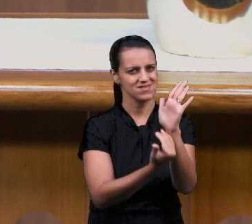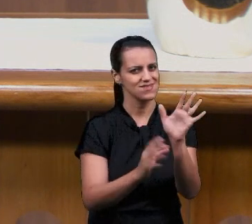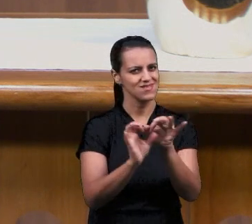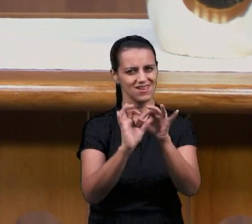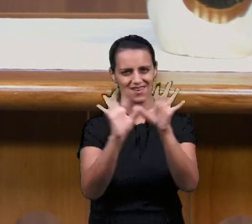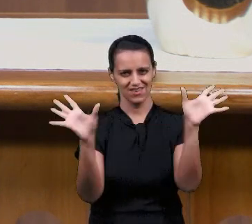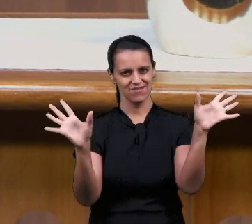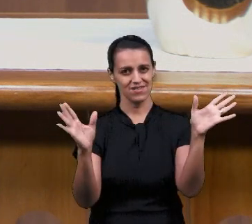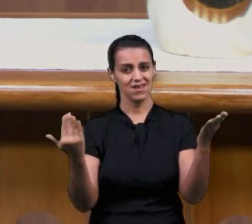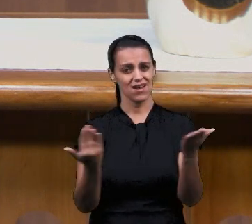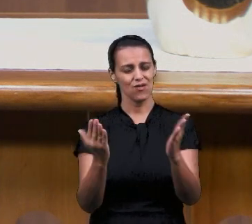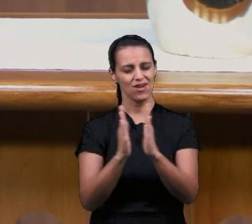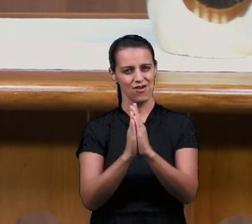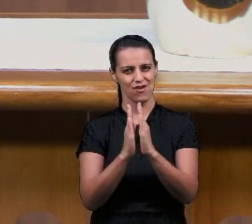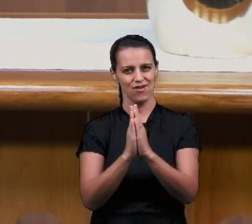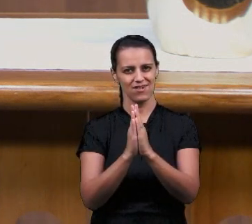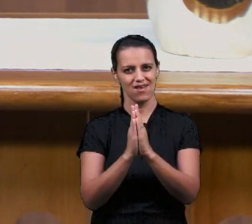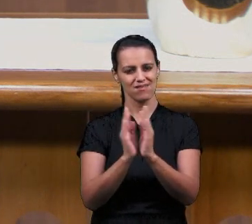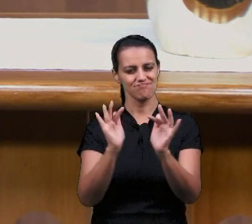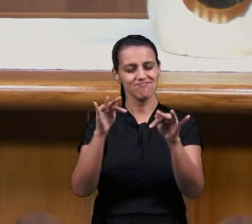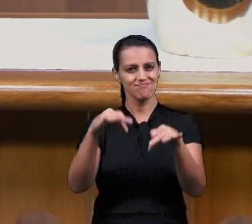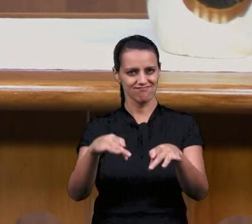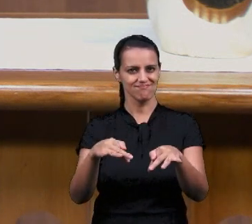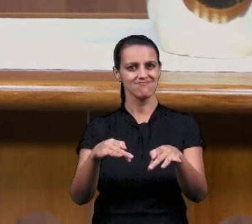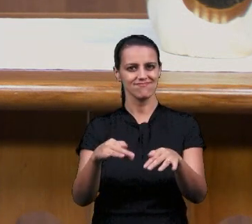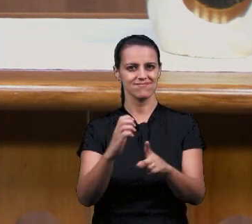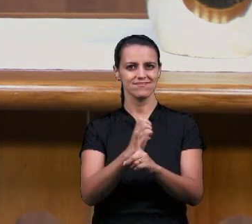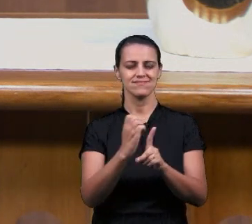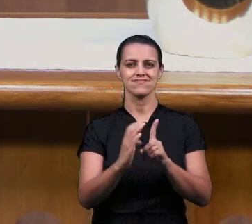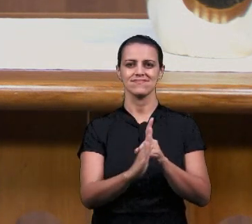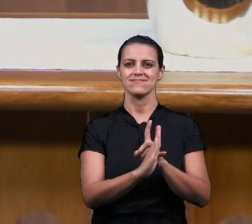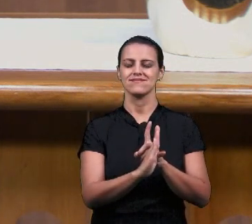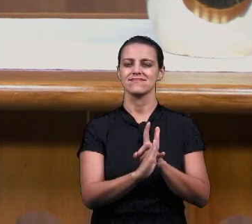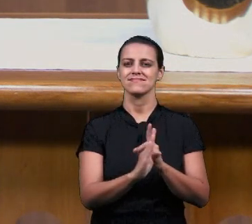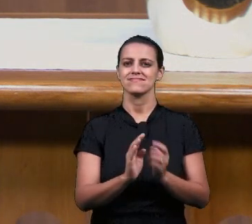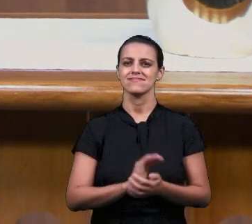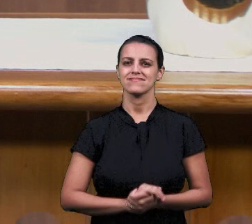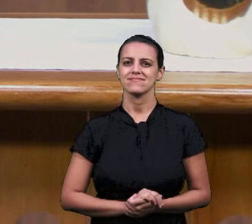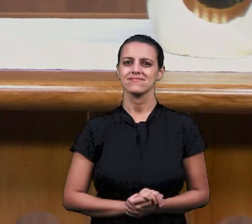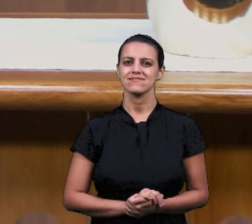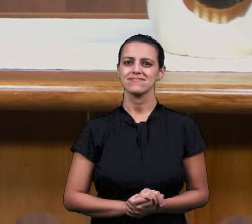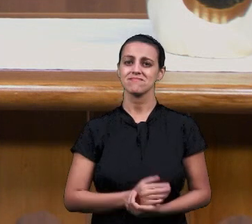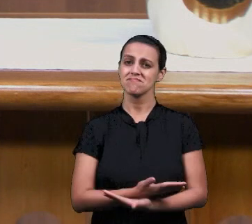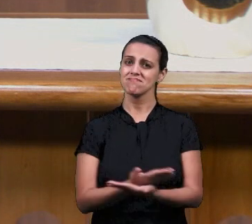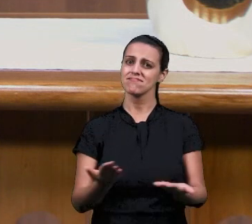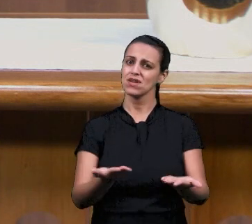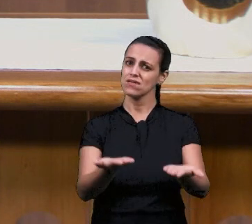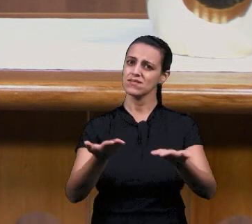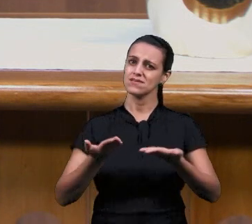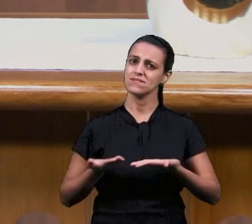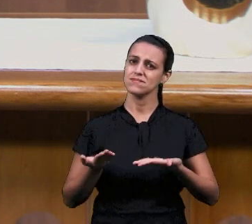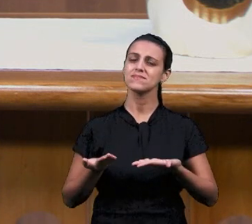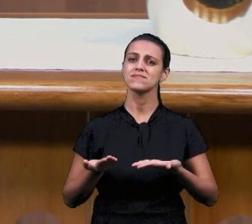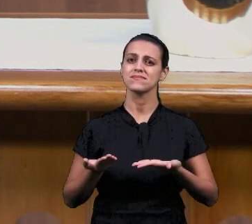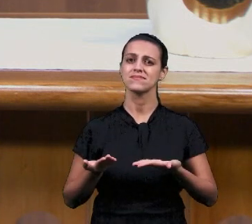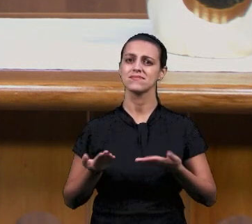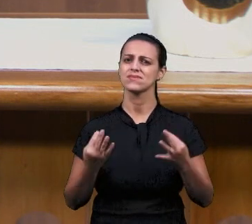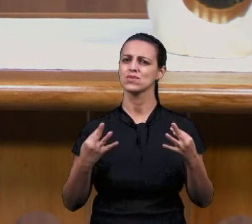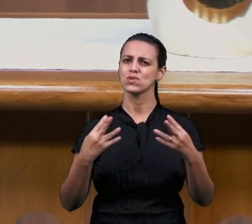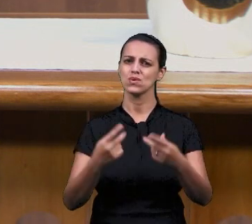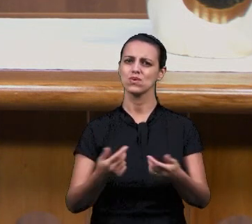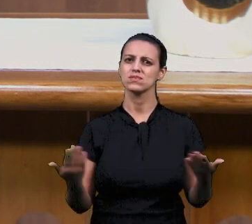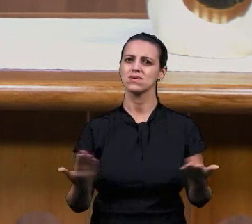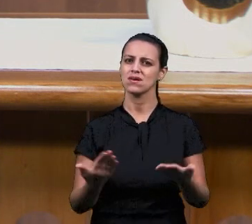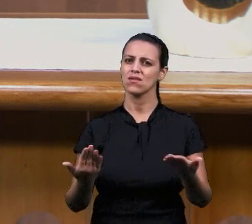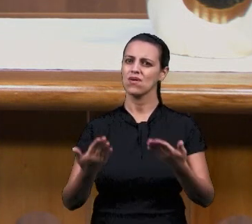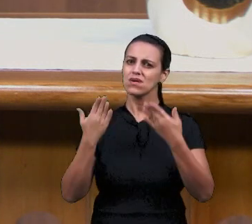sœurs, nous arrivons à la fin. Nous allons prier au Seigneur pour conclure cette école biblique dominicale de ce matin. J'invite à tous pour être devant le Seigneur en